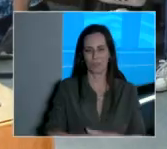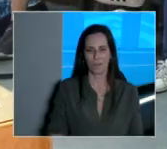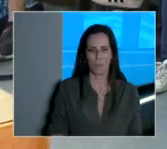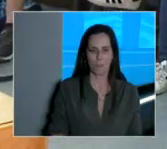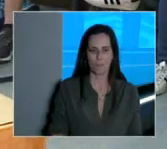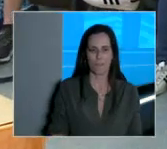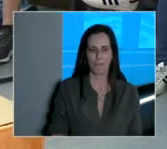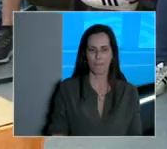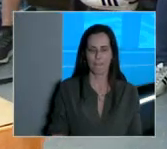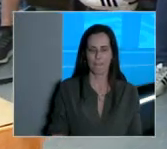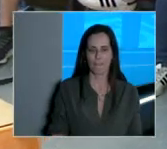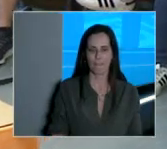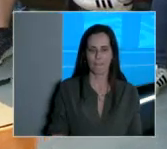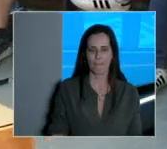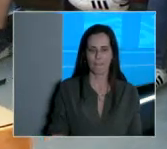ההתגברות?